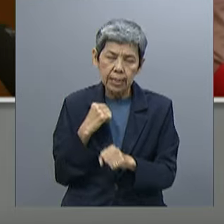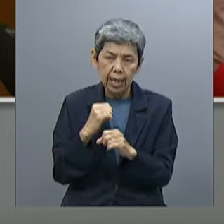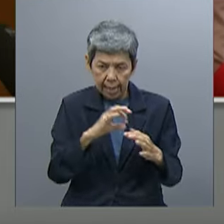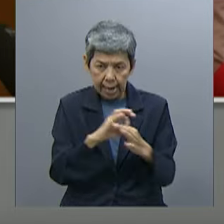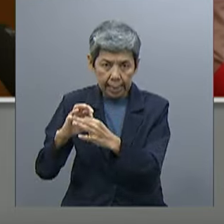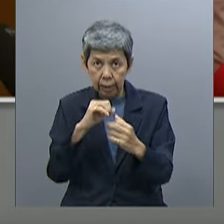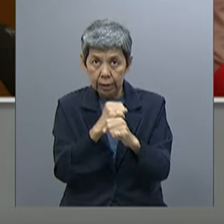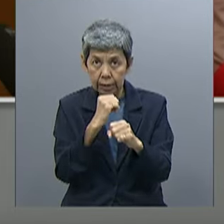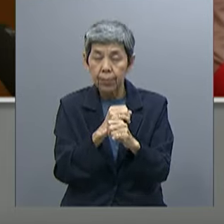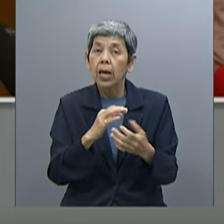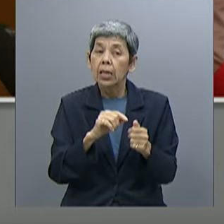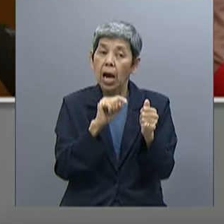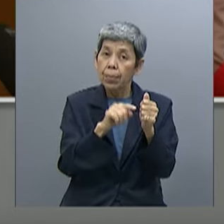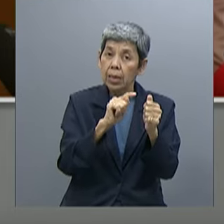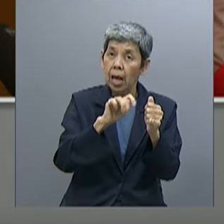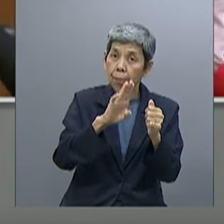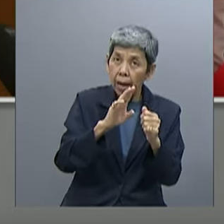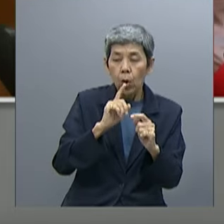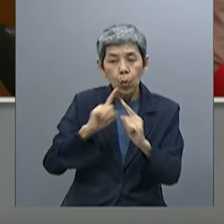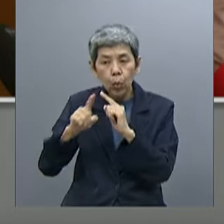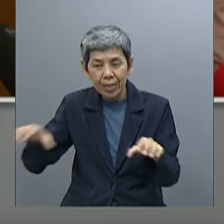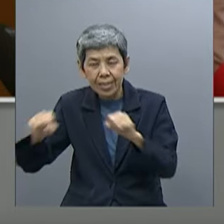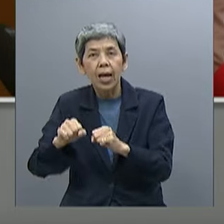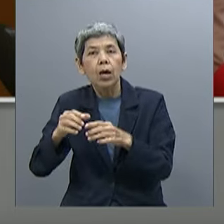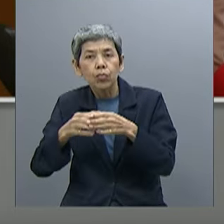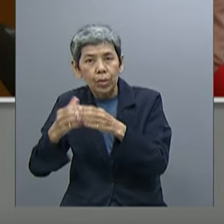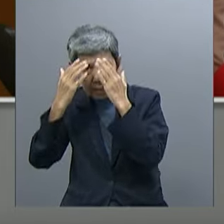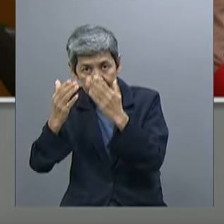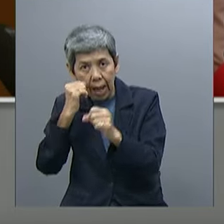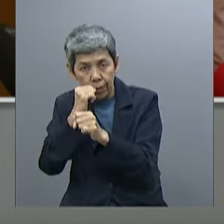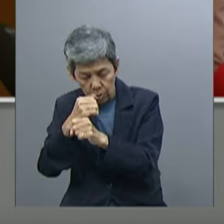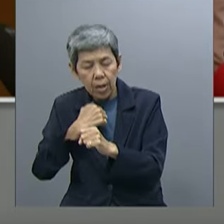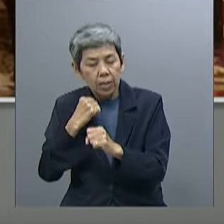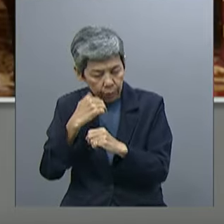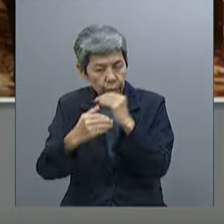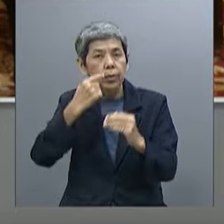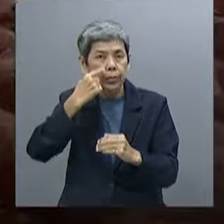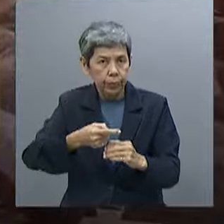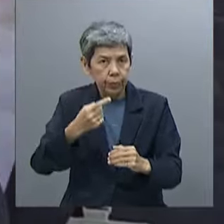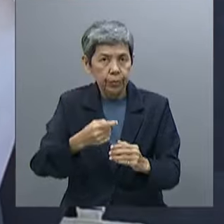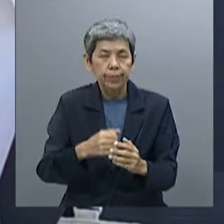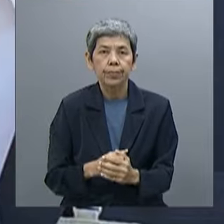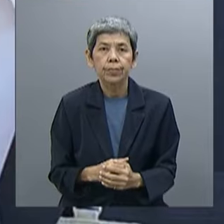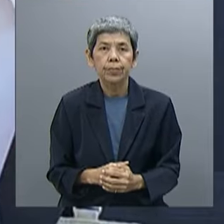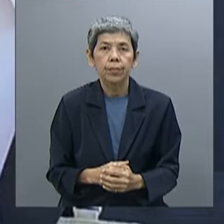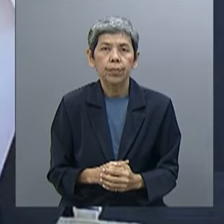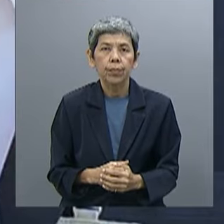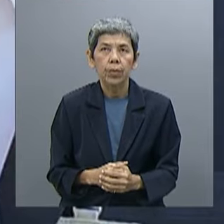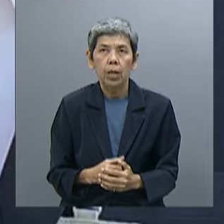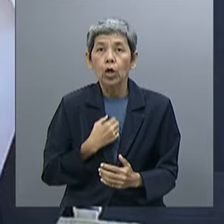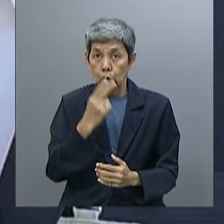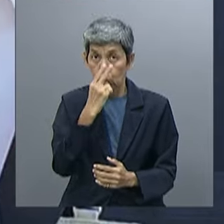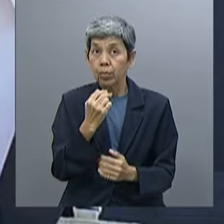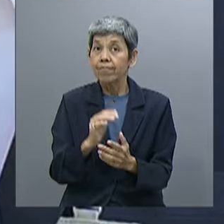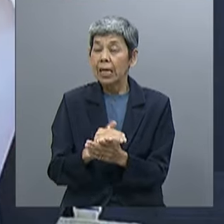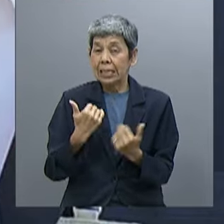งกันกับเรื่องของตักใบกับการพูดคุยสันติสุขแต่กระบวนการก็ยังคงเดินหน้าต่อค่ะ ต้องแยกกันนะฮะเ